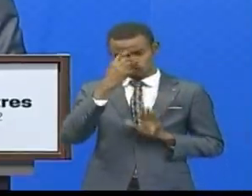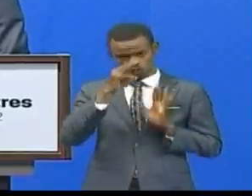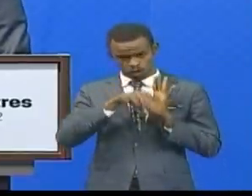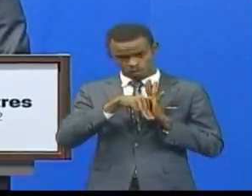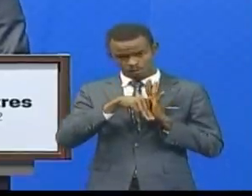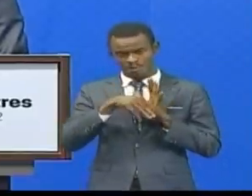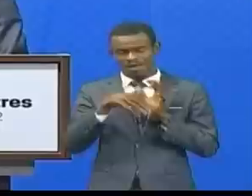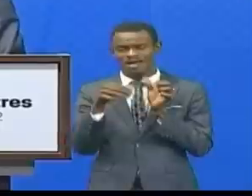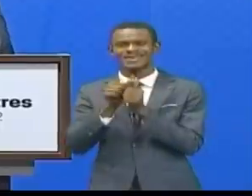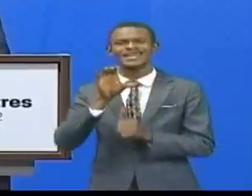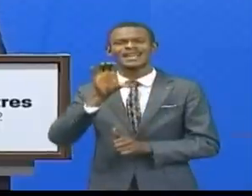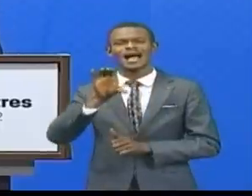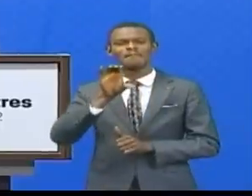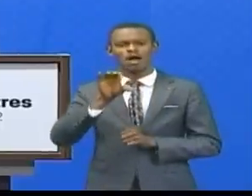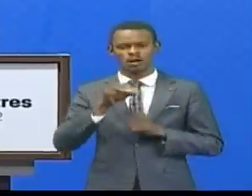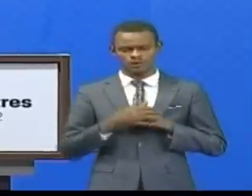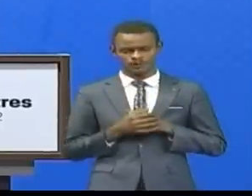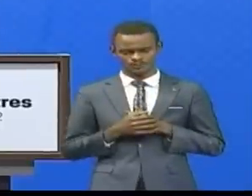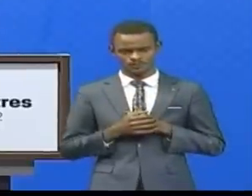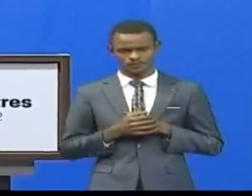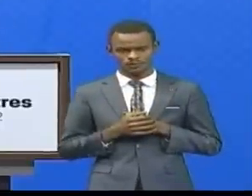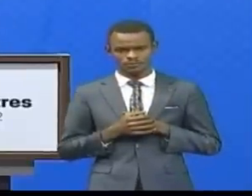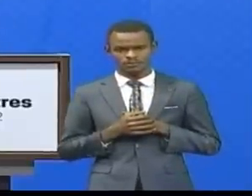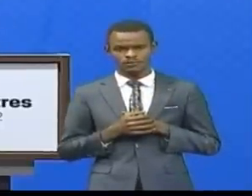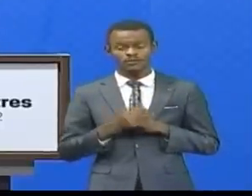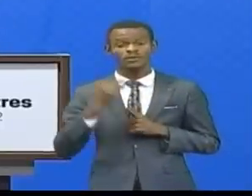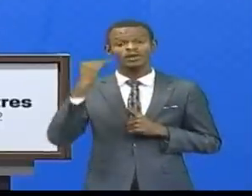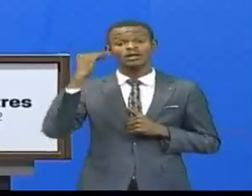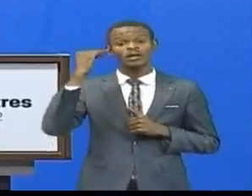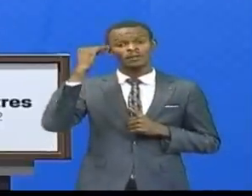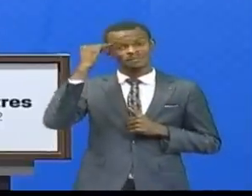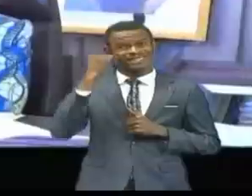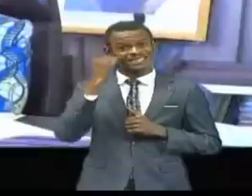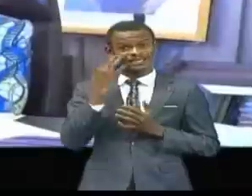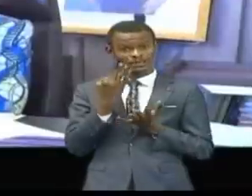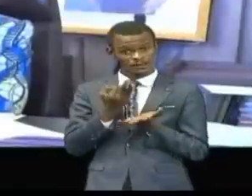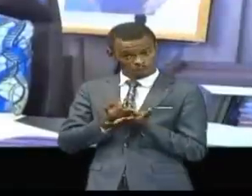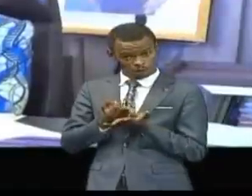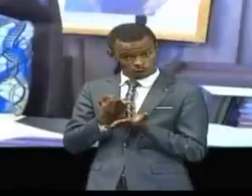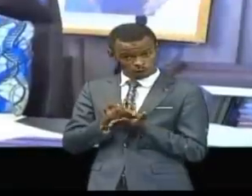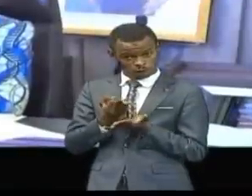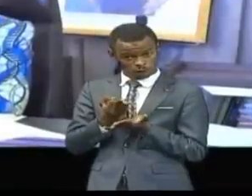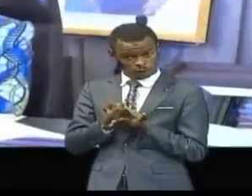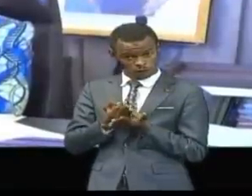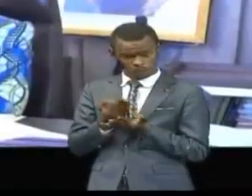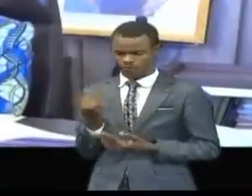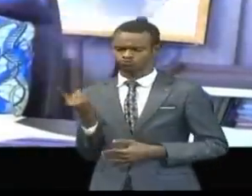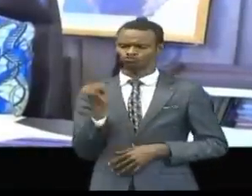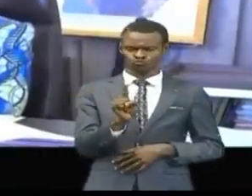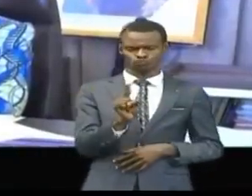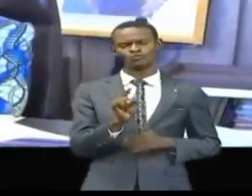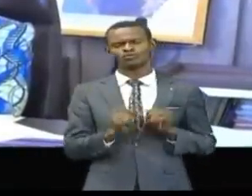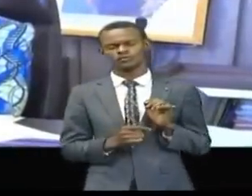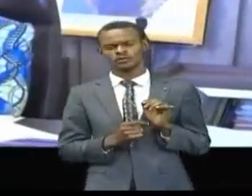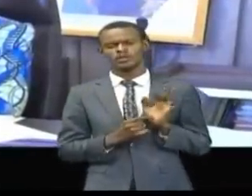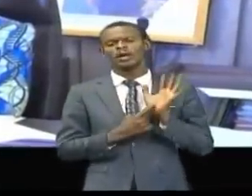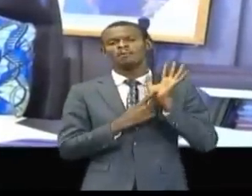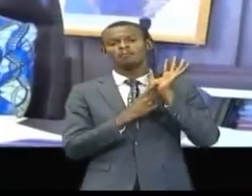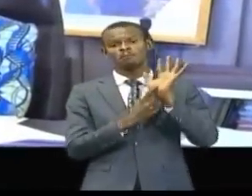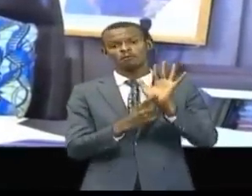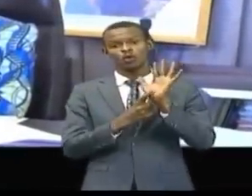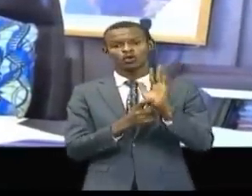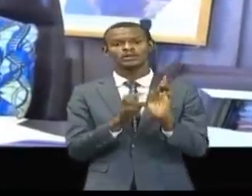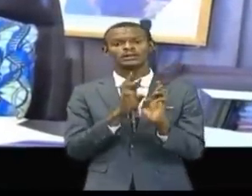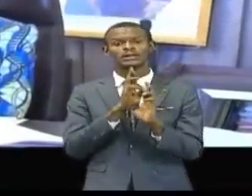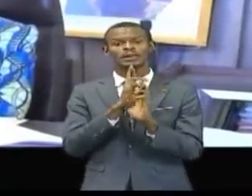Intervenant à cet effet, le ministre des Finances a présenté le rapport de mission de